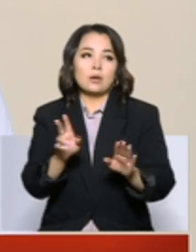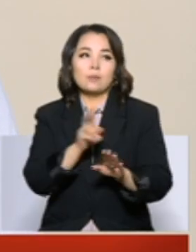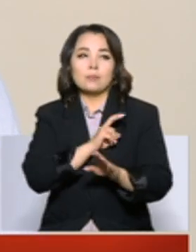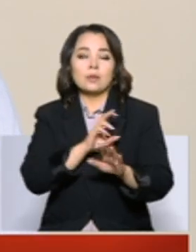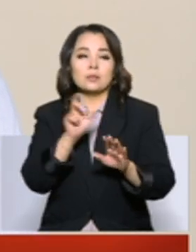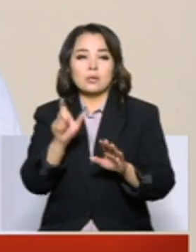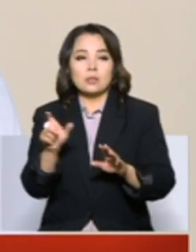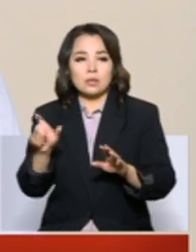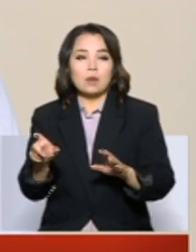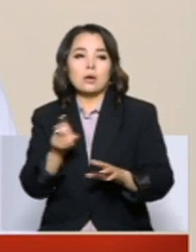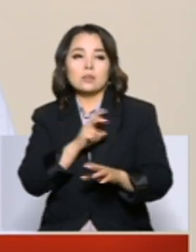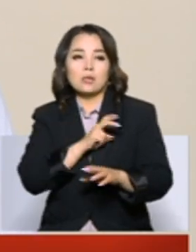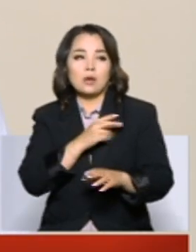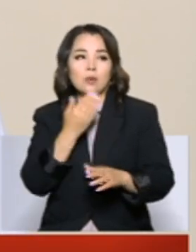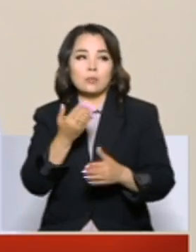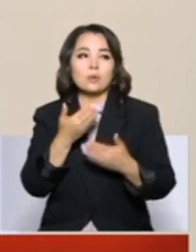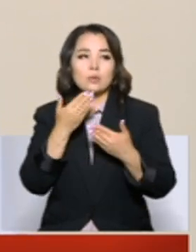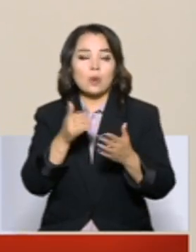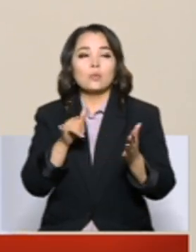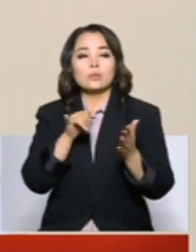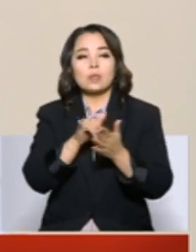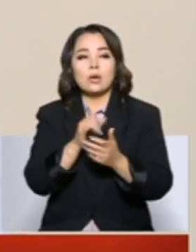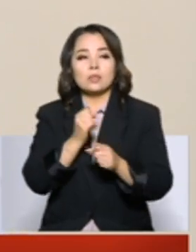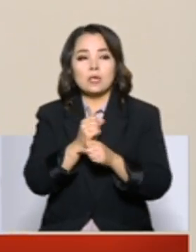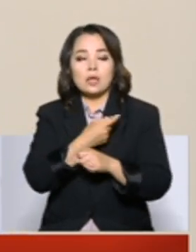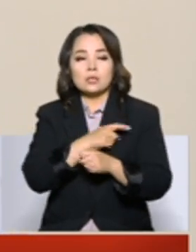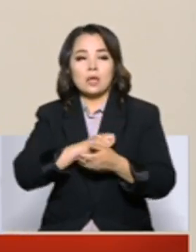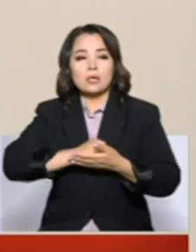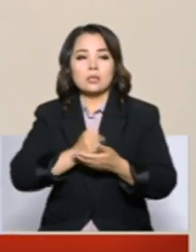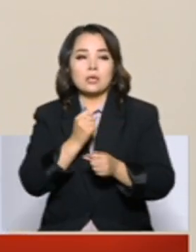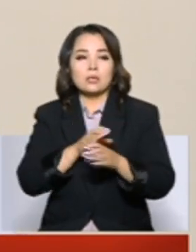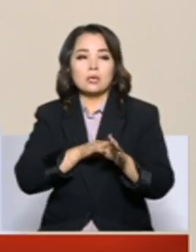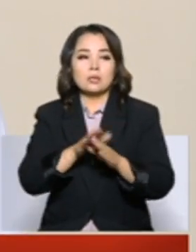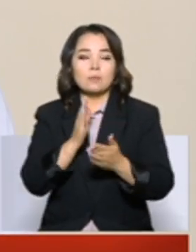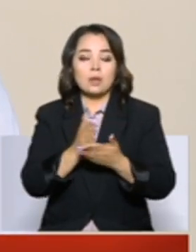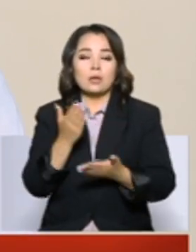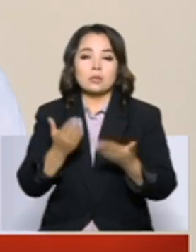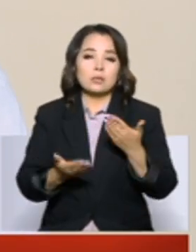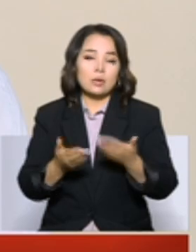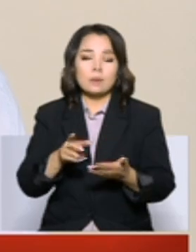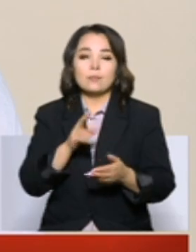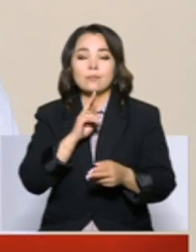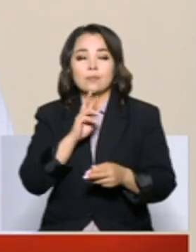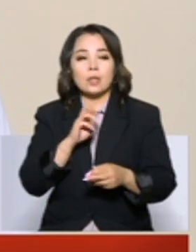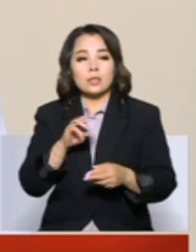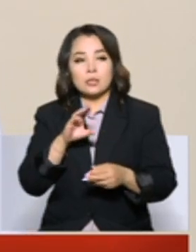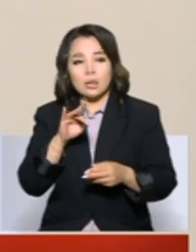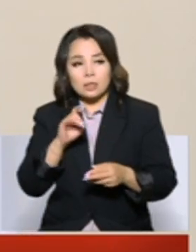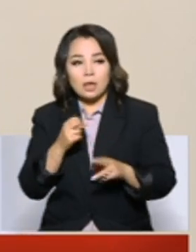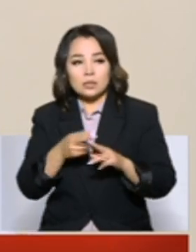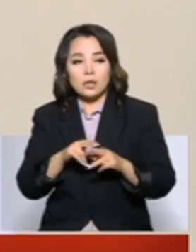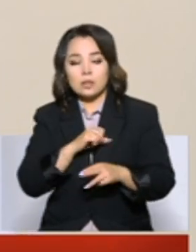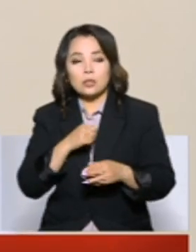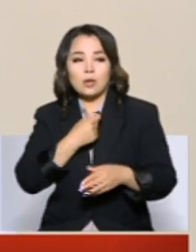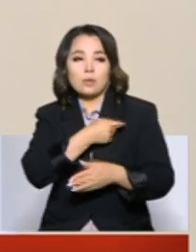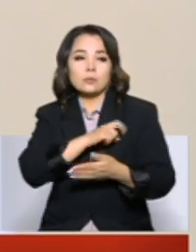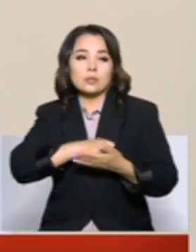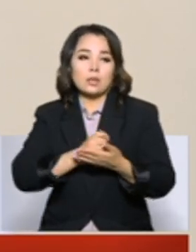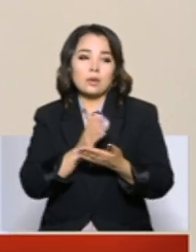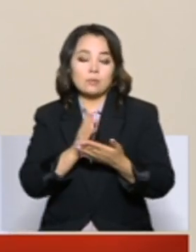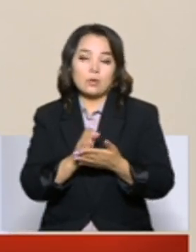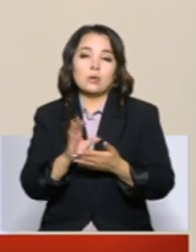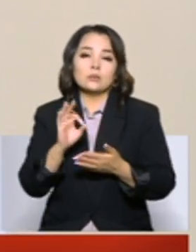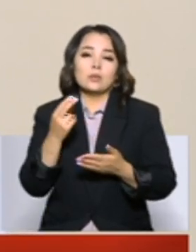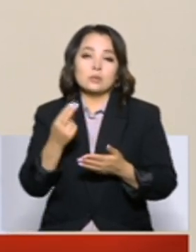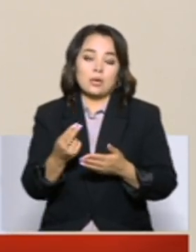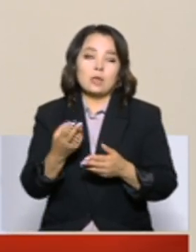мергерлер дәрігердің қойылған установленный диагнозымен жұмыс жасайды. А мергердің өзінің диагнозы бар. Ол